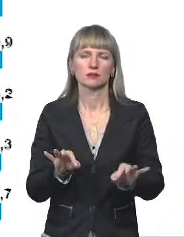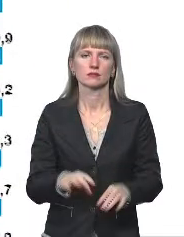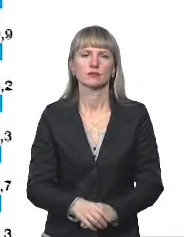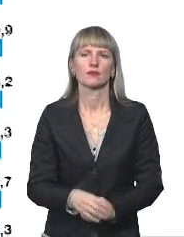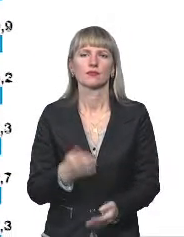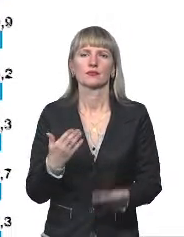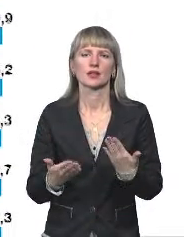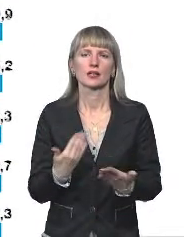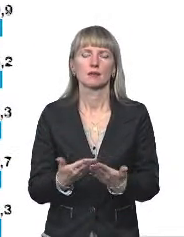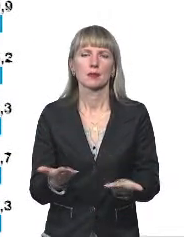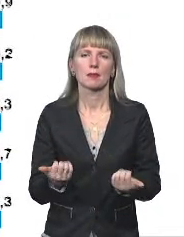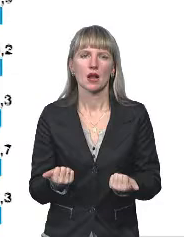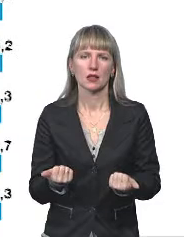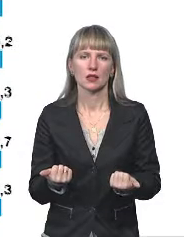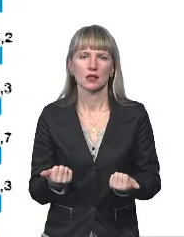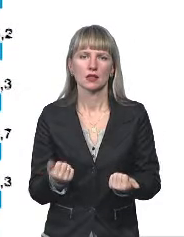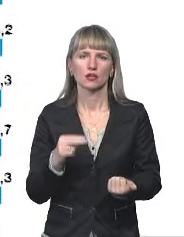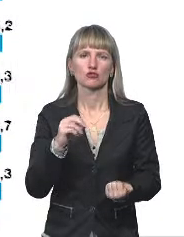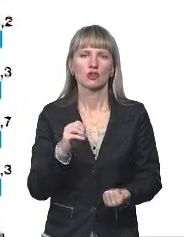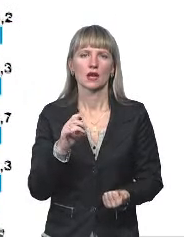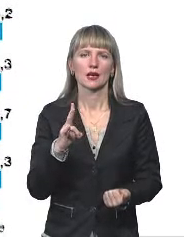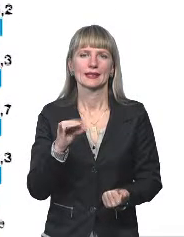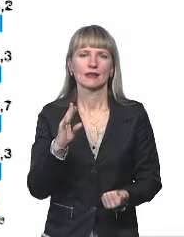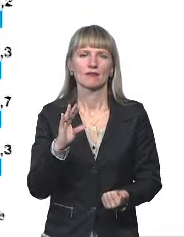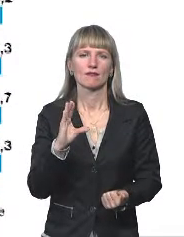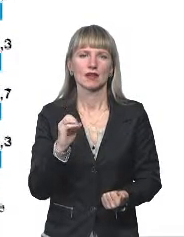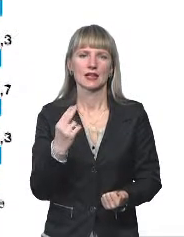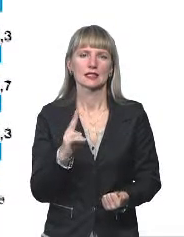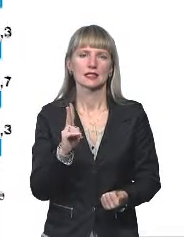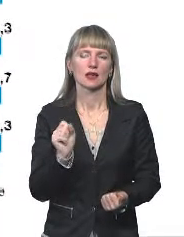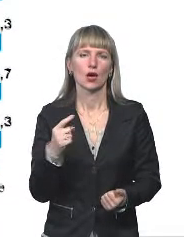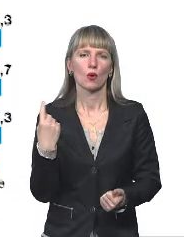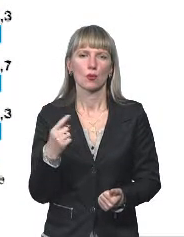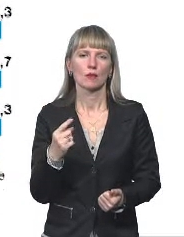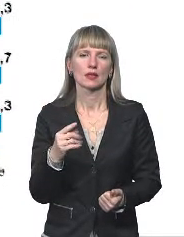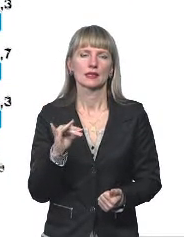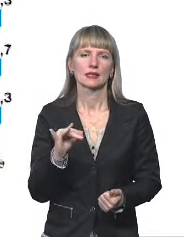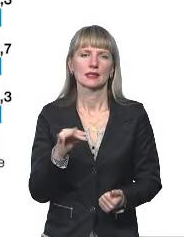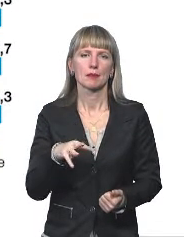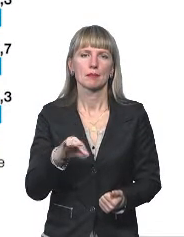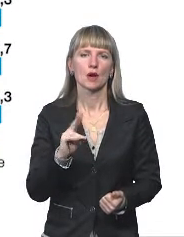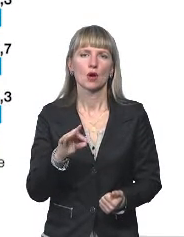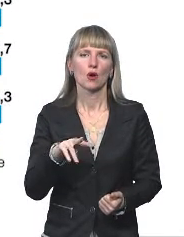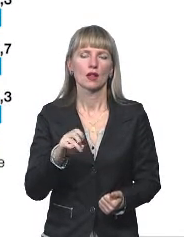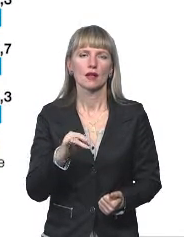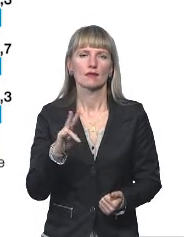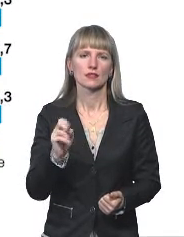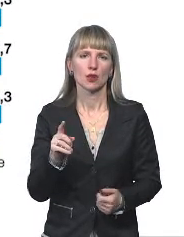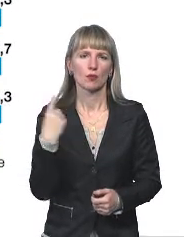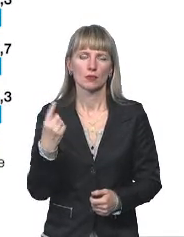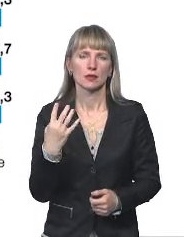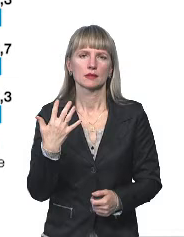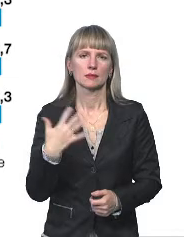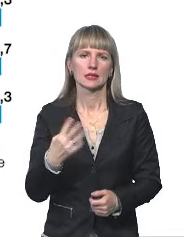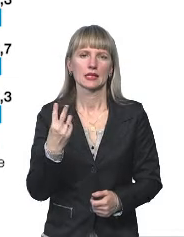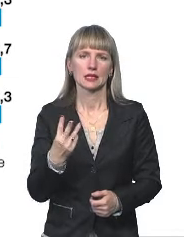І якщо, наприклад, брати там от Чернівецька область, то там, ну, от Миколаївська область також, 53% ми бачимо, це